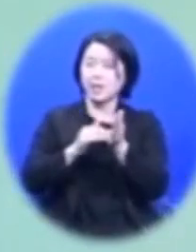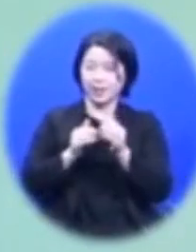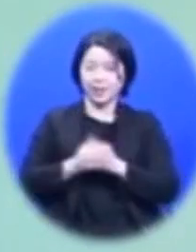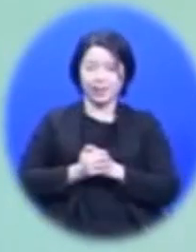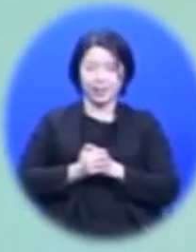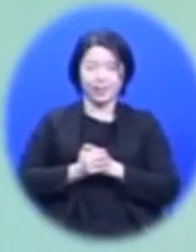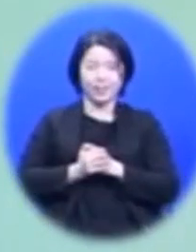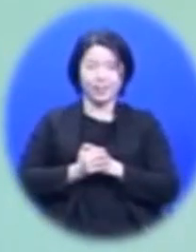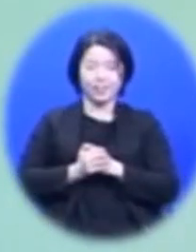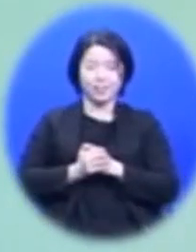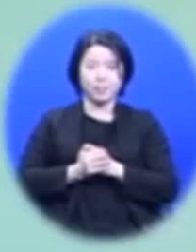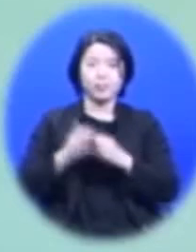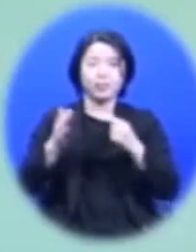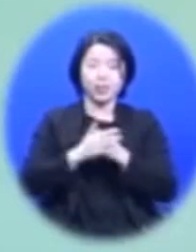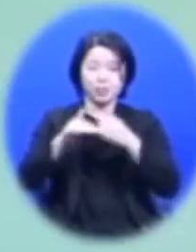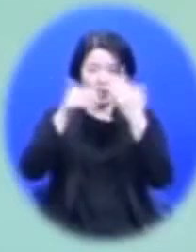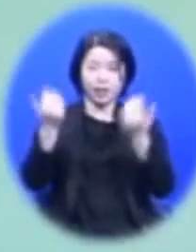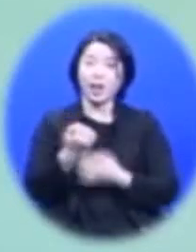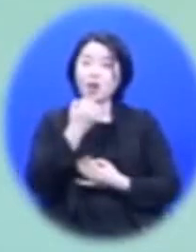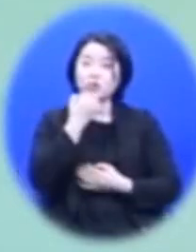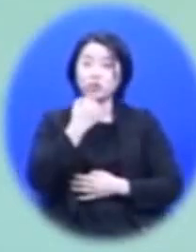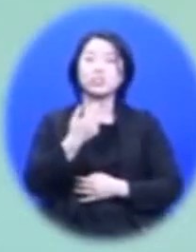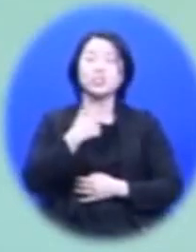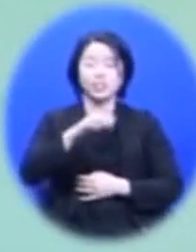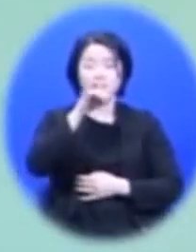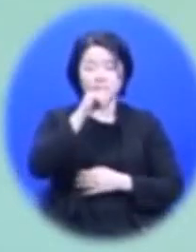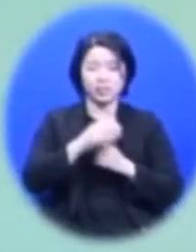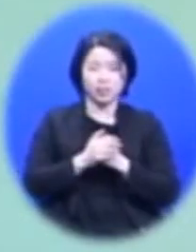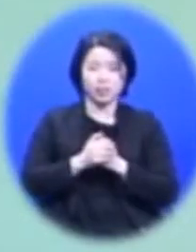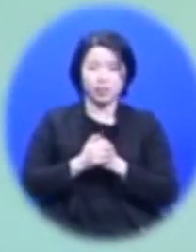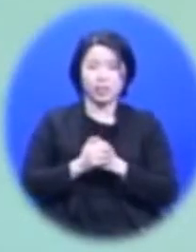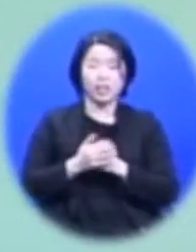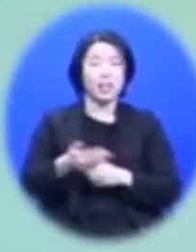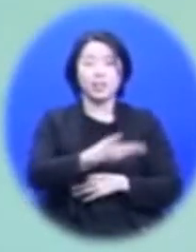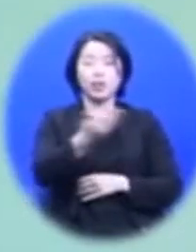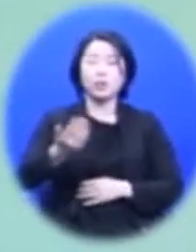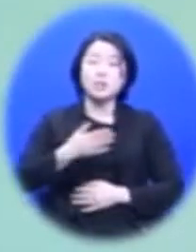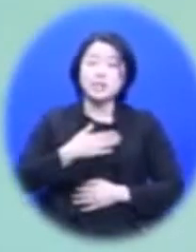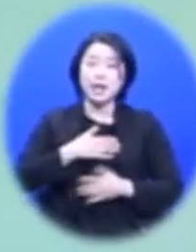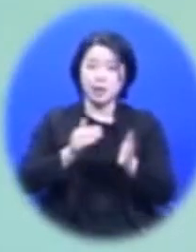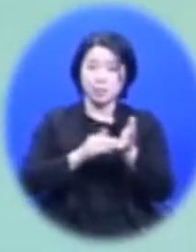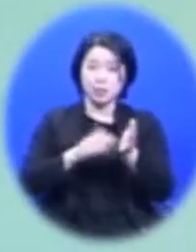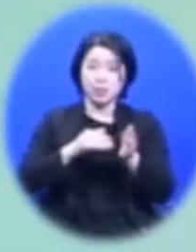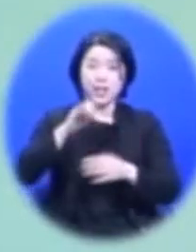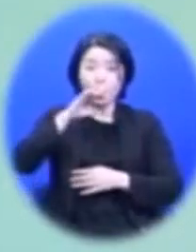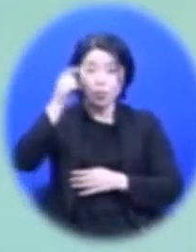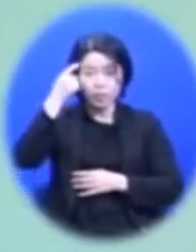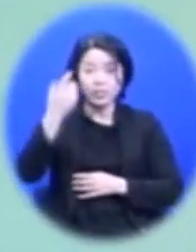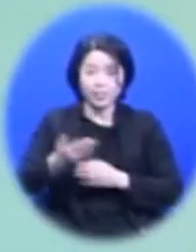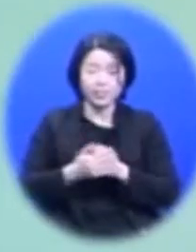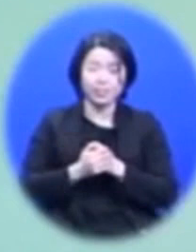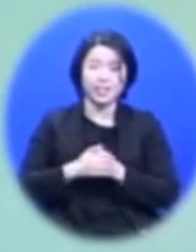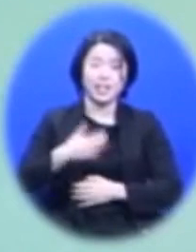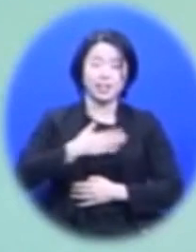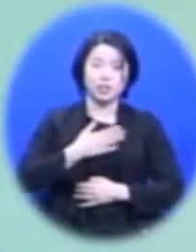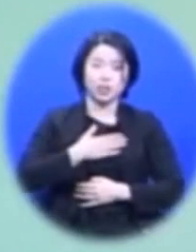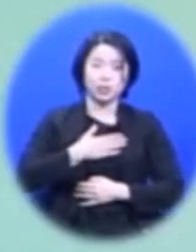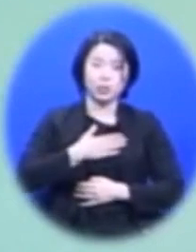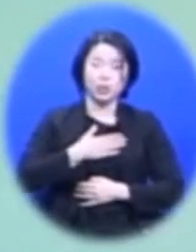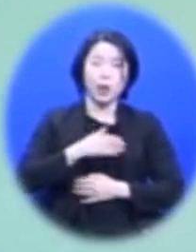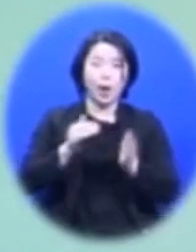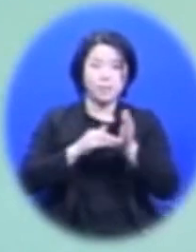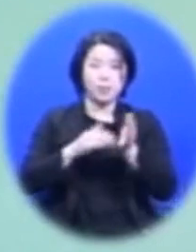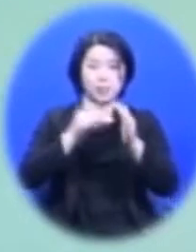네. 그래서 다 웃은 적이 있습니다. 여러분 제 비밀도 궁금하시죠? 저도 제